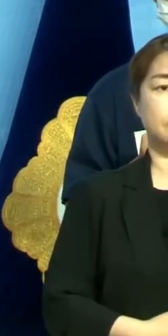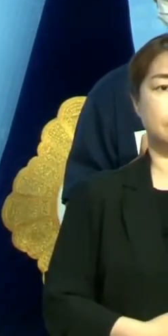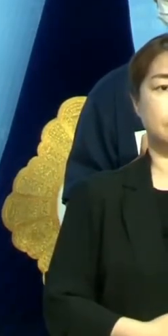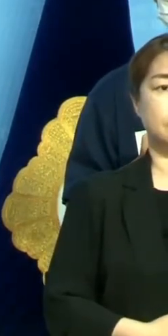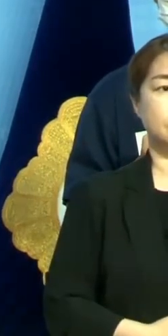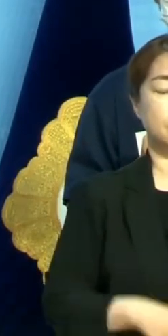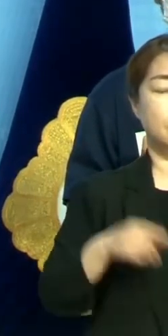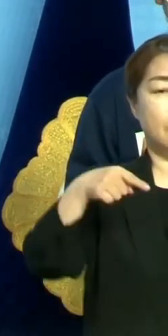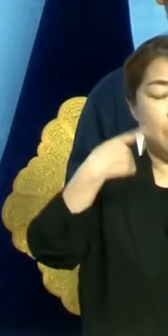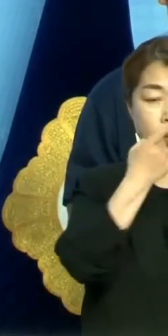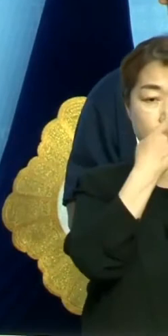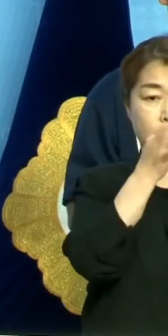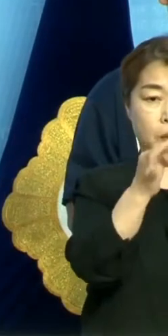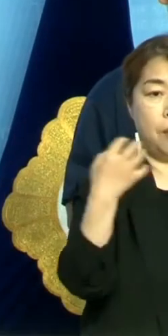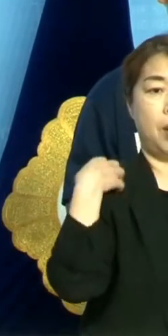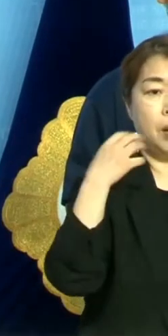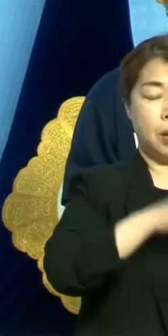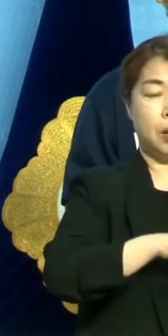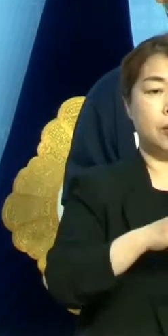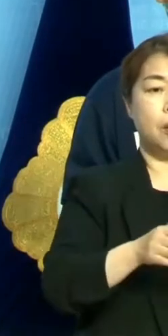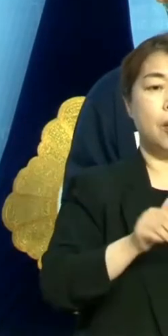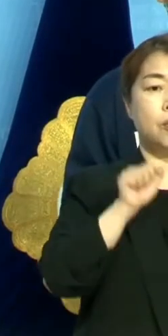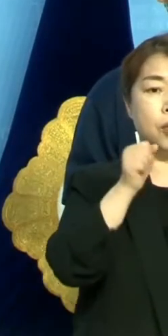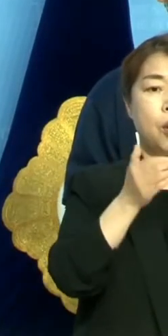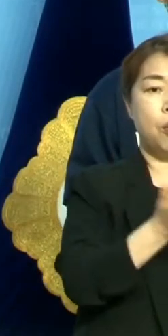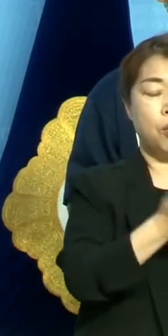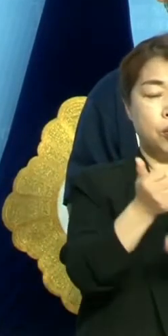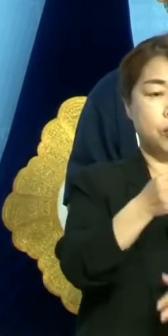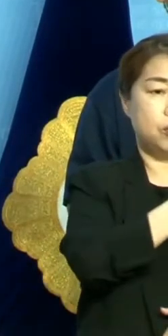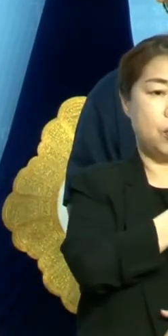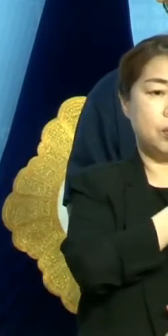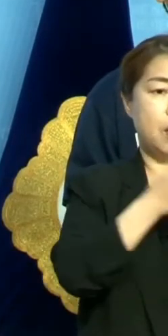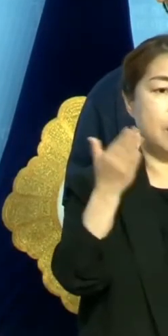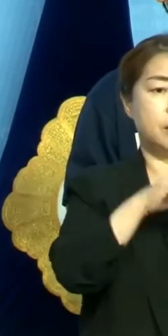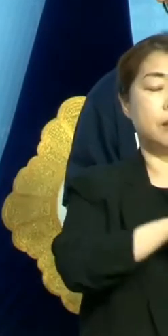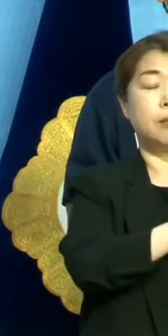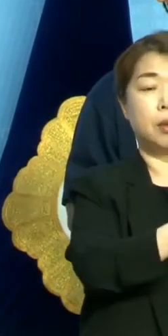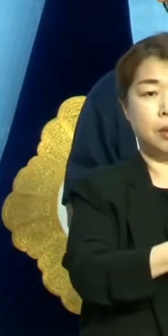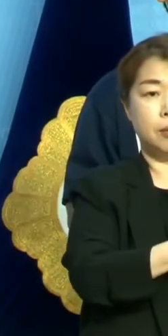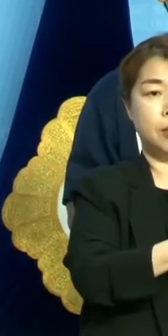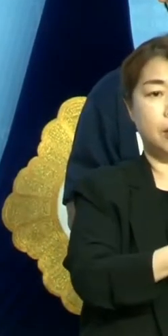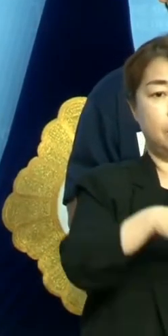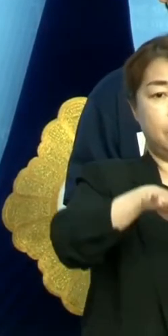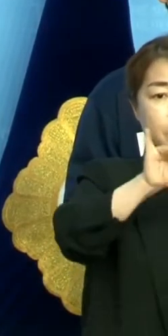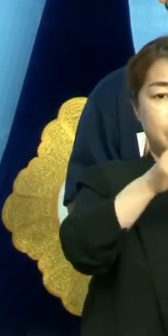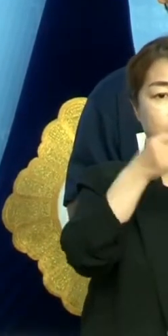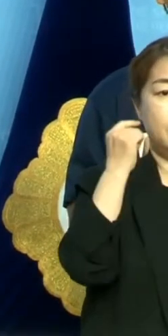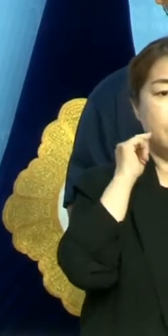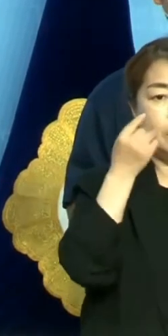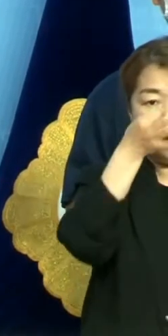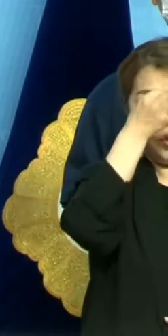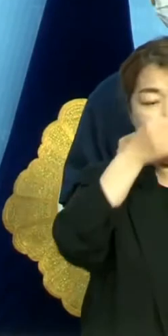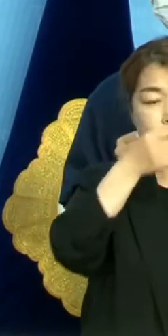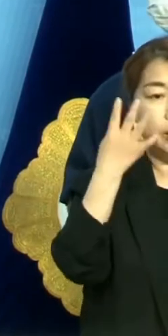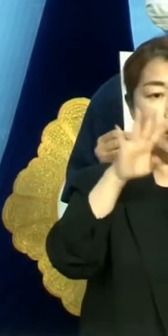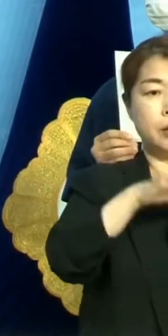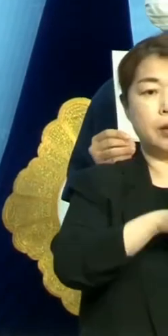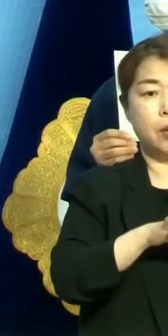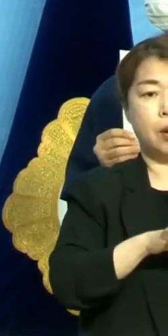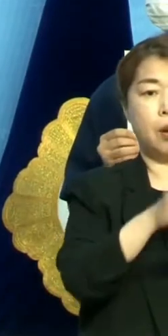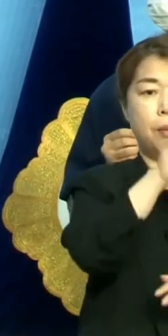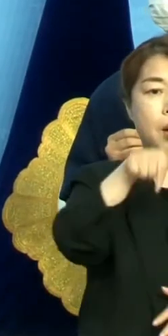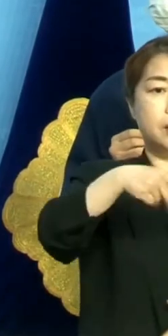4 다음은 등록금 반환 운동 본부 소속 학생들의 발언 순서입니다 먼저 예술 대학생 네트워크